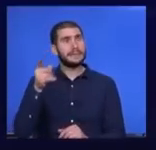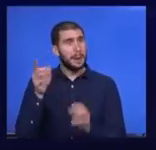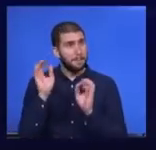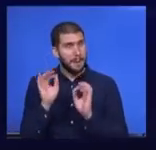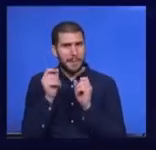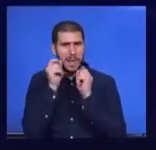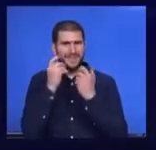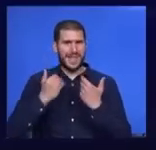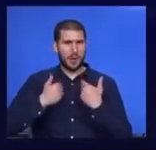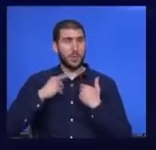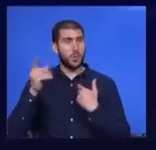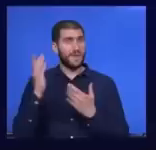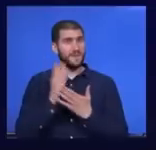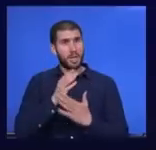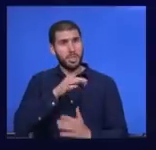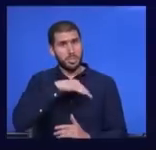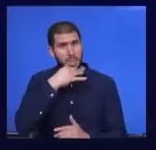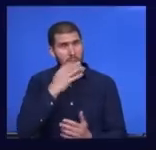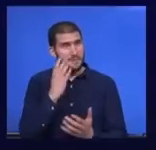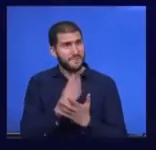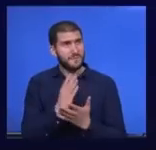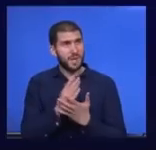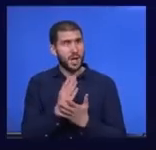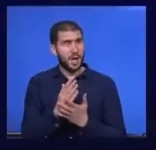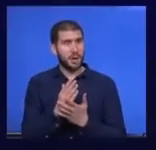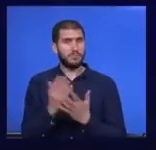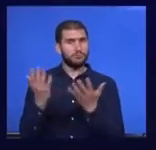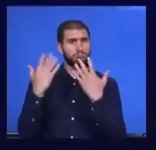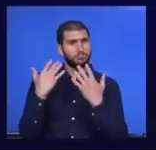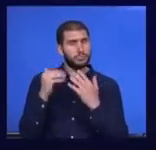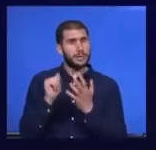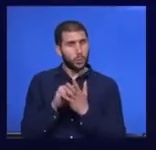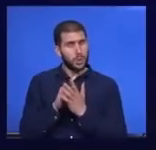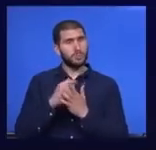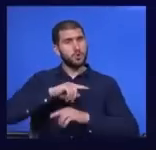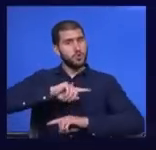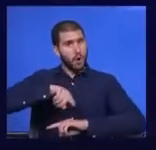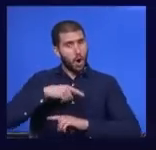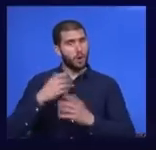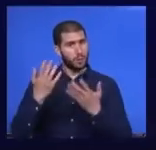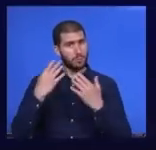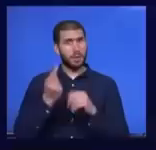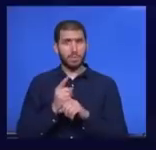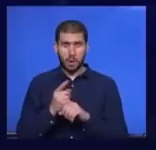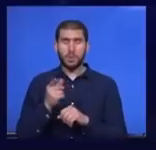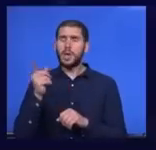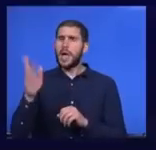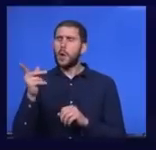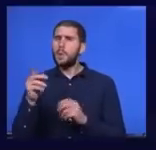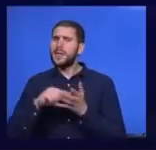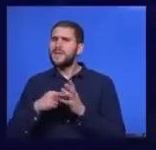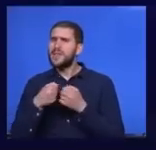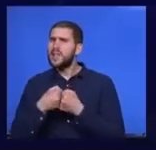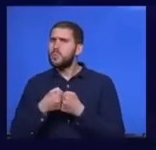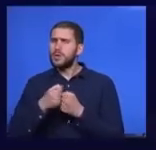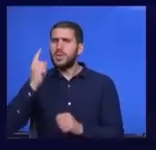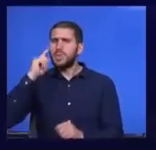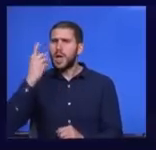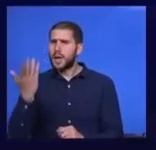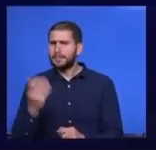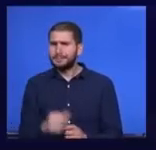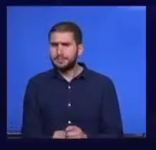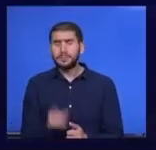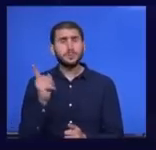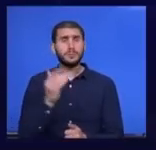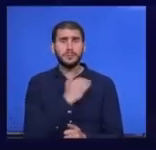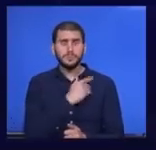הפתיע אותי. הוא פתח ונעם על זה באוזנינו העיתונאים שעות, שעות, ואיך הוא מתכוון להתמודד עם הדאגה הזו. והוא אמר